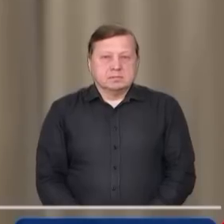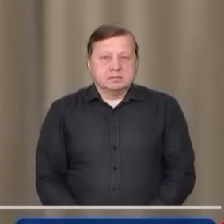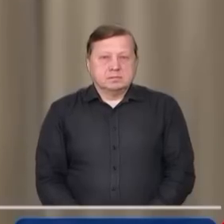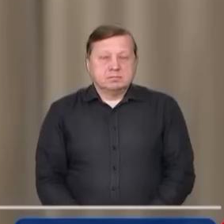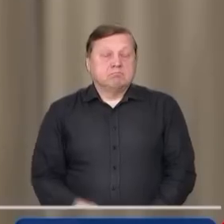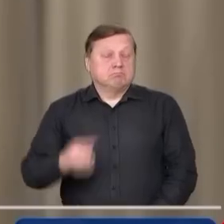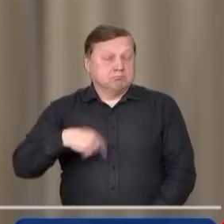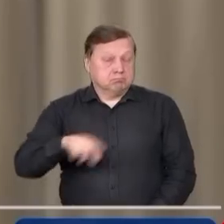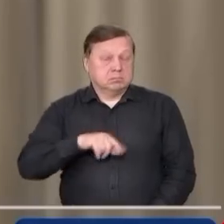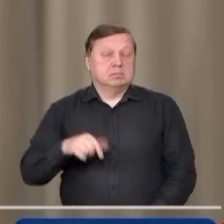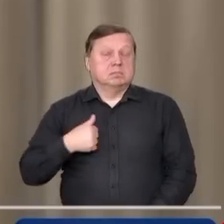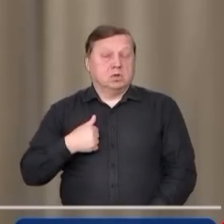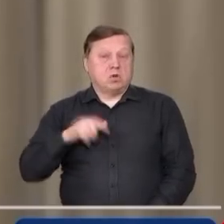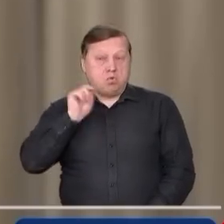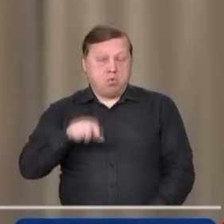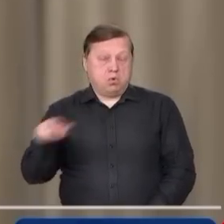Szkolimy